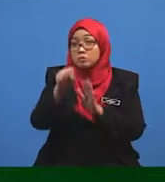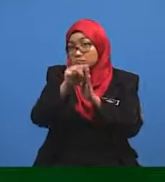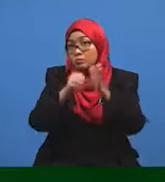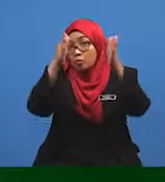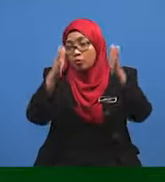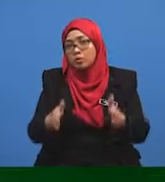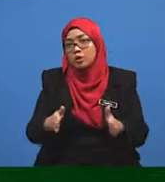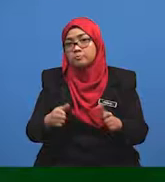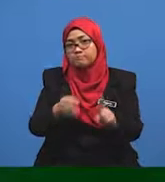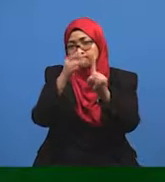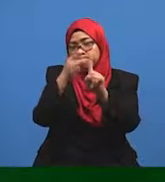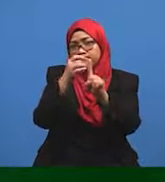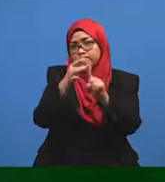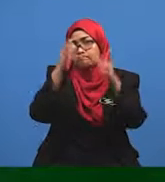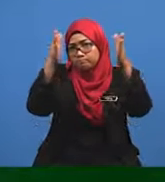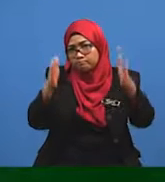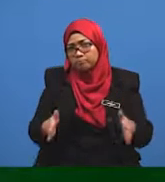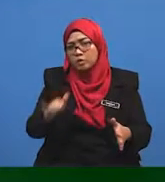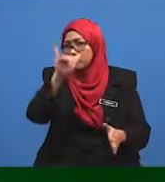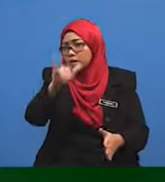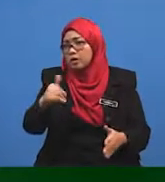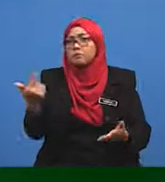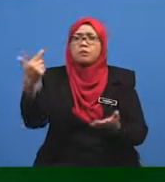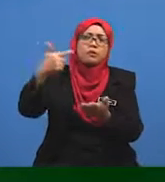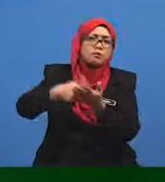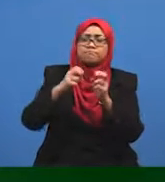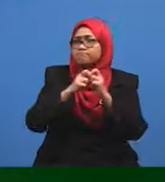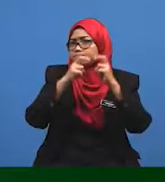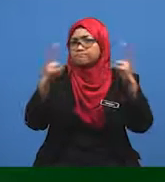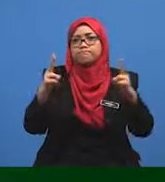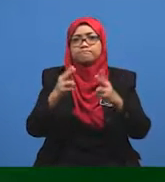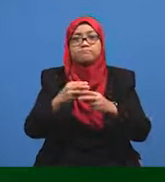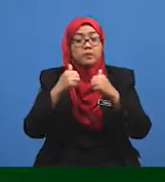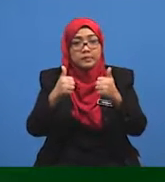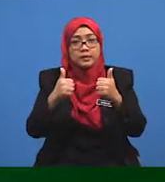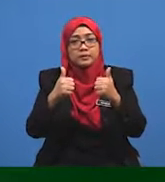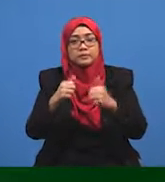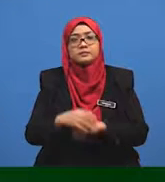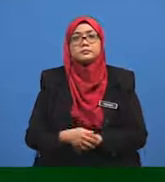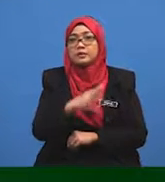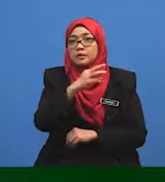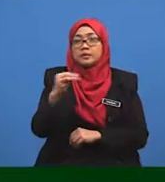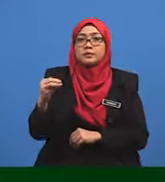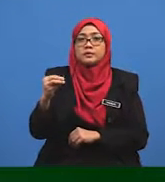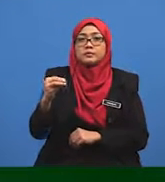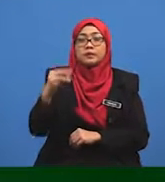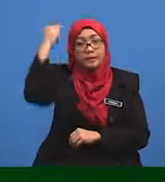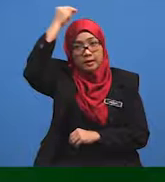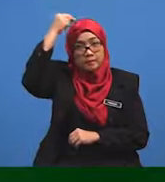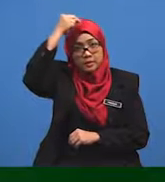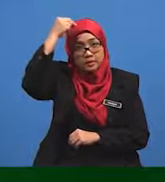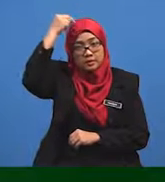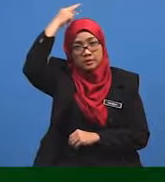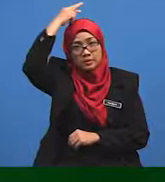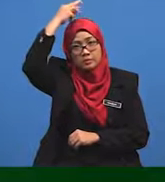Beliau mampu membuat baju besi dengan tangannya sahaja. Seterusnya, Nabi kita, Nabi Muhammad